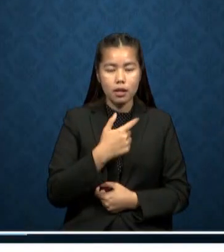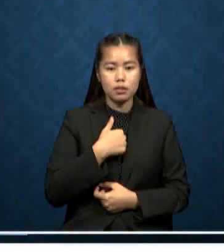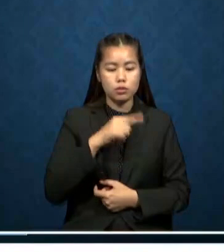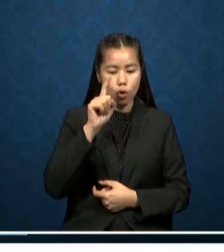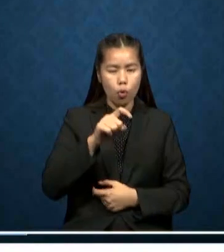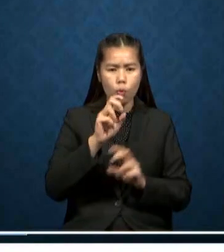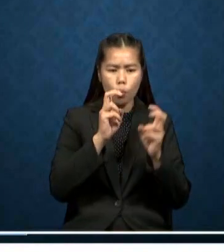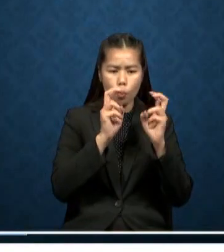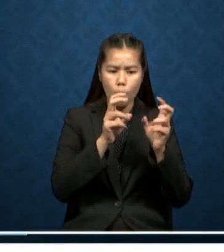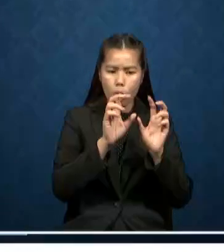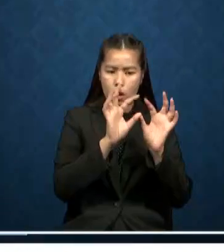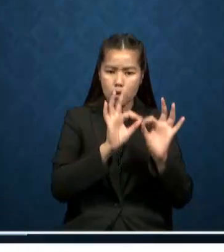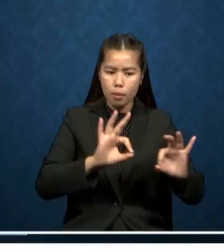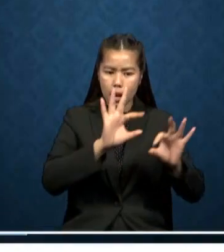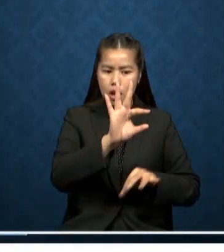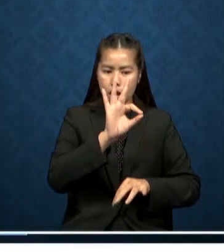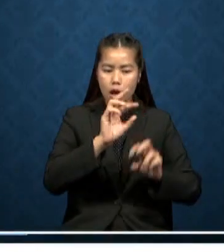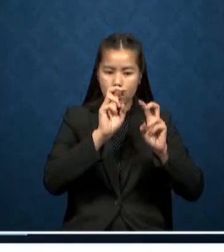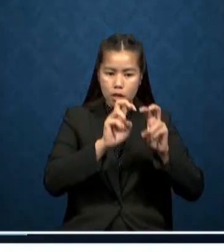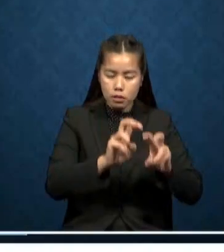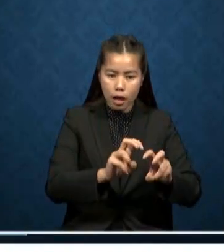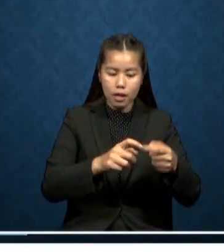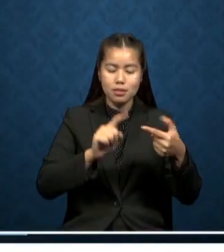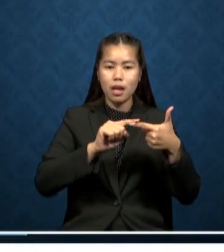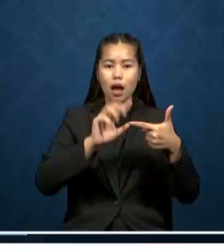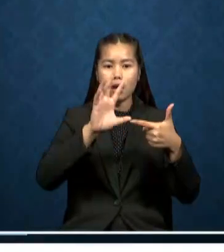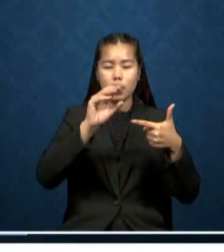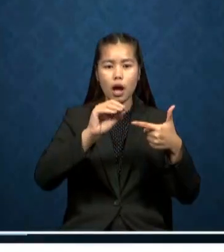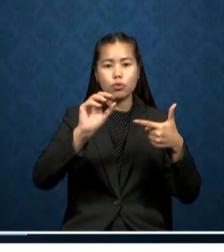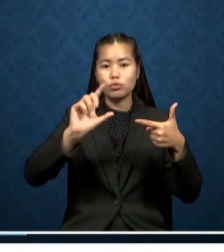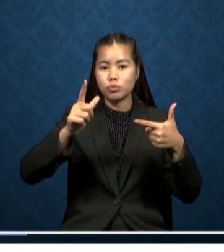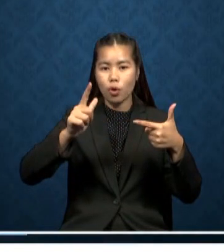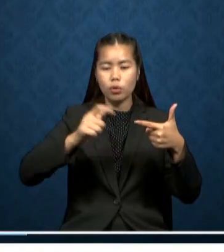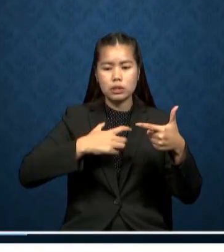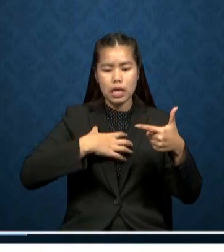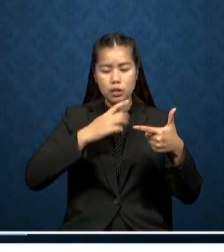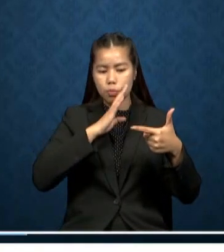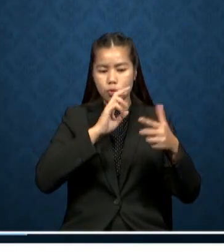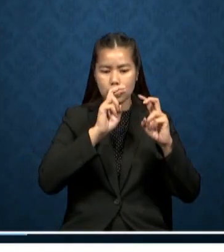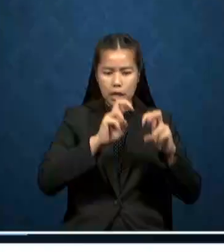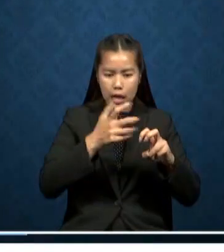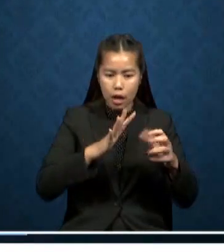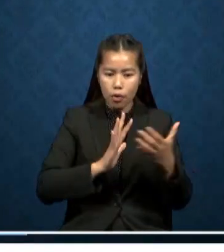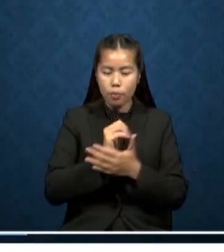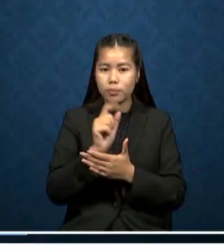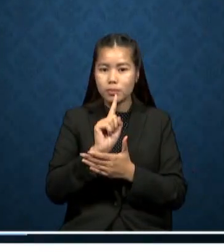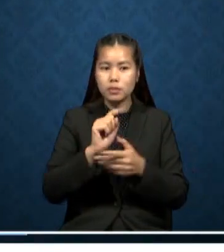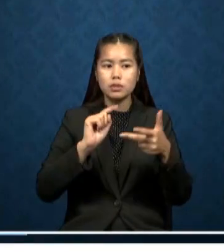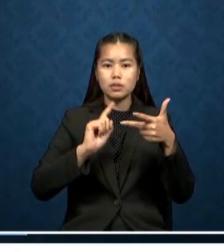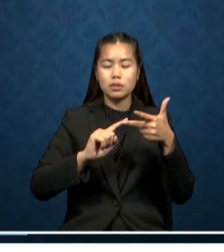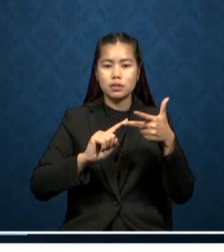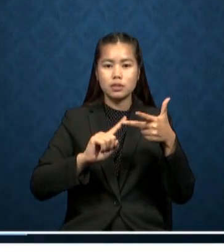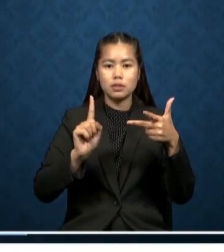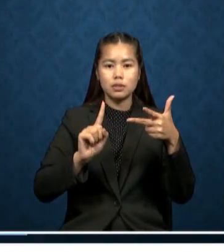ศึกษาส่วนStarคือดวงดาวสีทองคือคือผลลัพธ์ที่ต้องการจากการศึกษาและ STEM